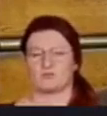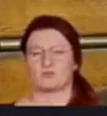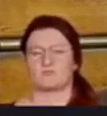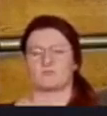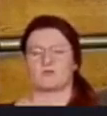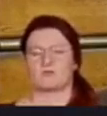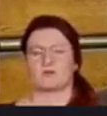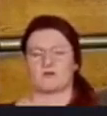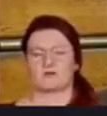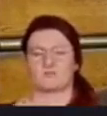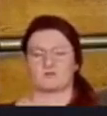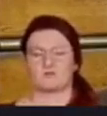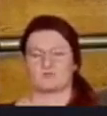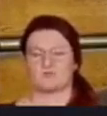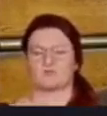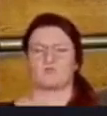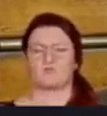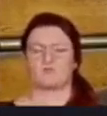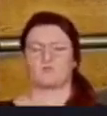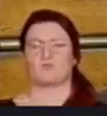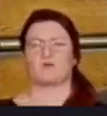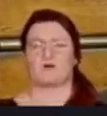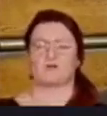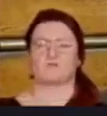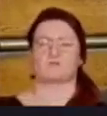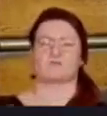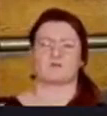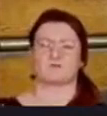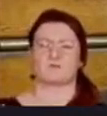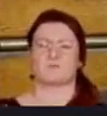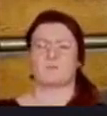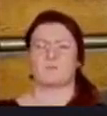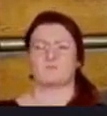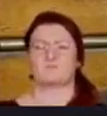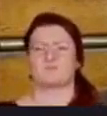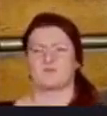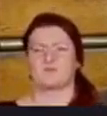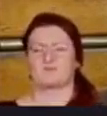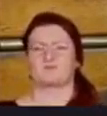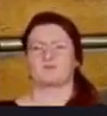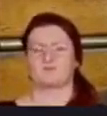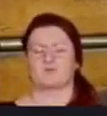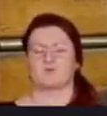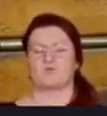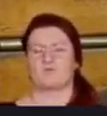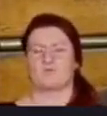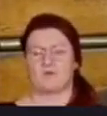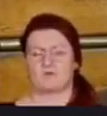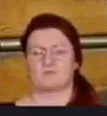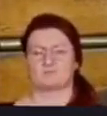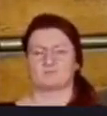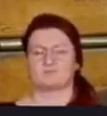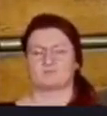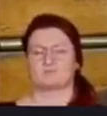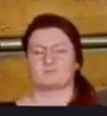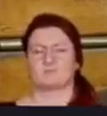głosach przeciwnych klubu radnych PiS, jednym wstrzymującym, podjęli uchwałę